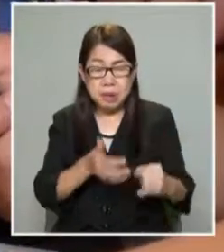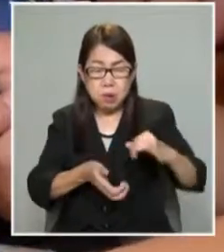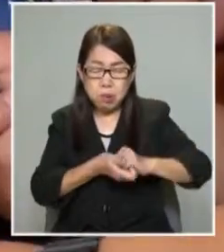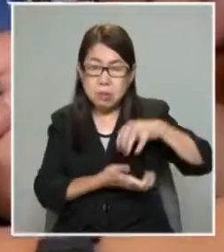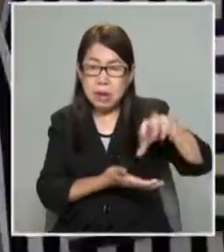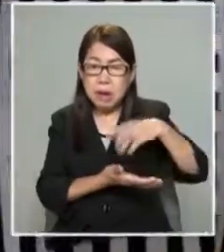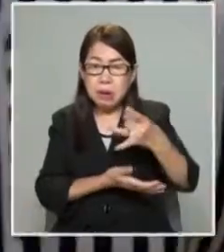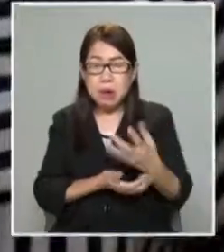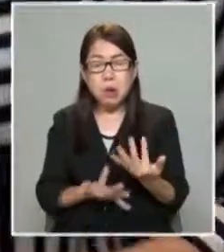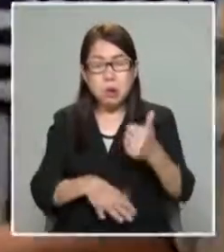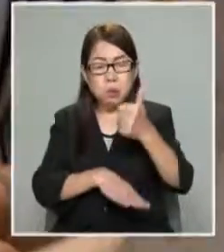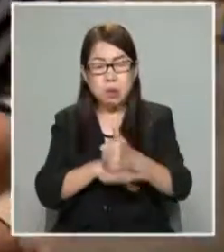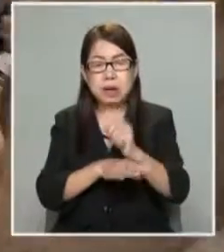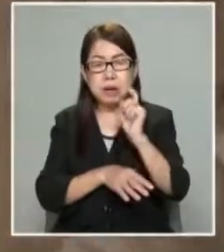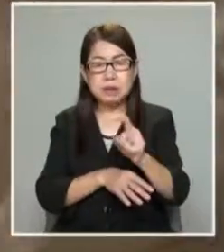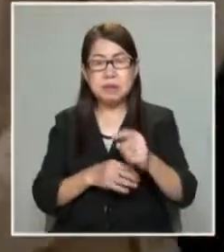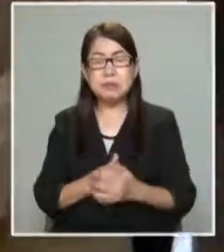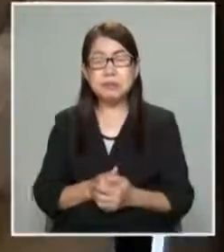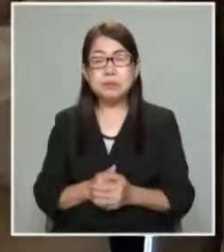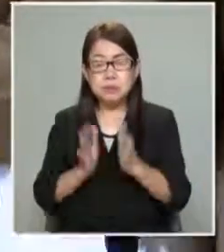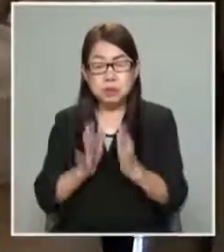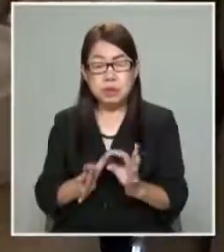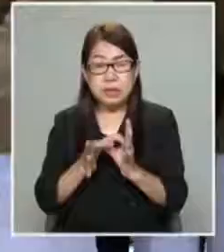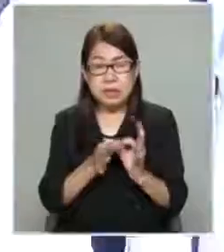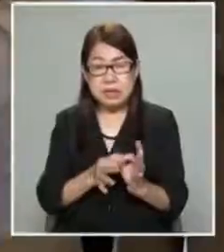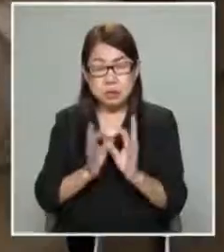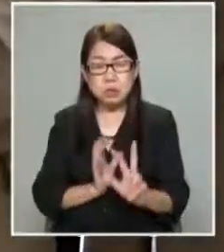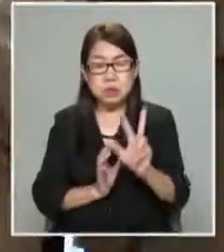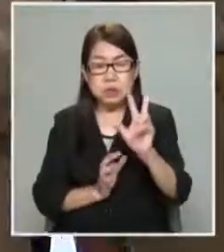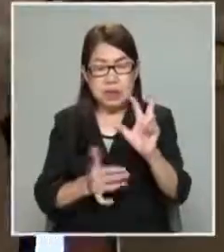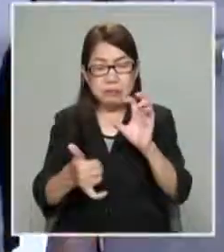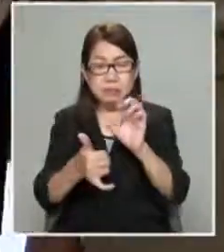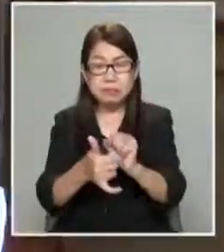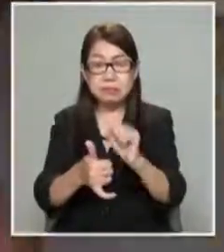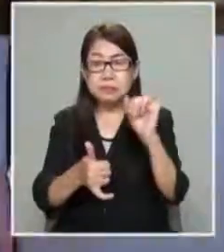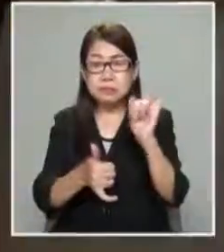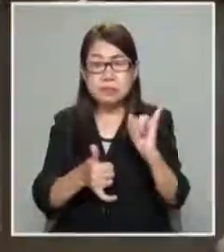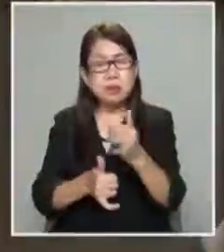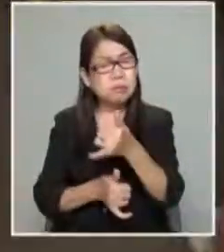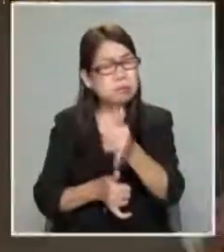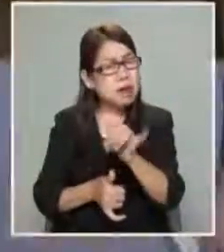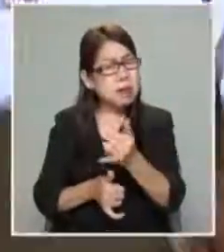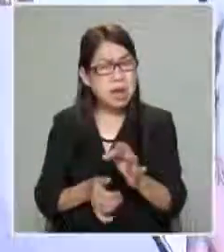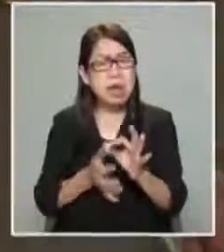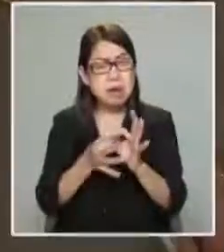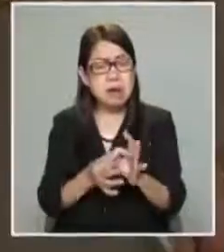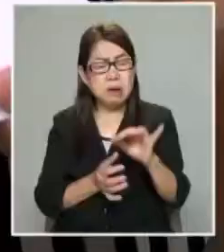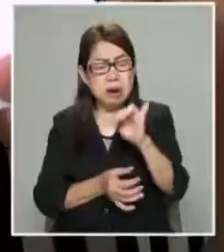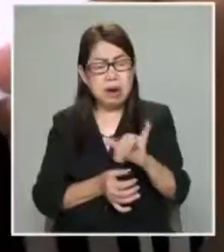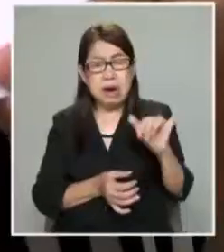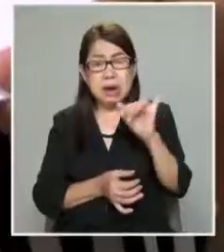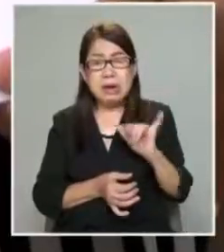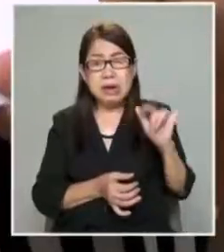ด้วยครับ ประเด็นของผู้เกี่ยวข้องอีก3คนที่ยังไม่ถูกออกหมายเรียกอาจเชื่อมโยงกับการที่ญาติของน้องป